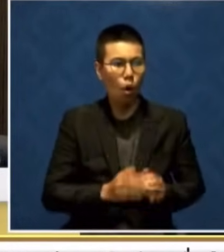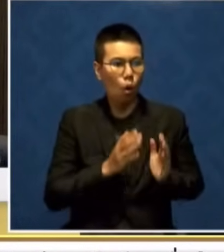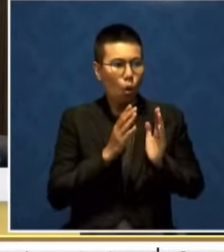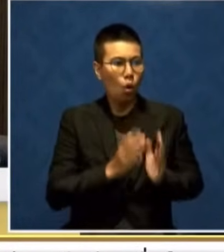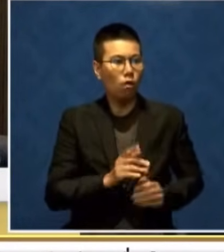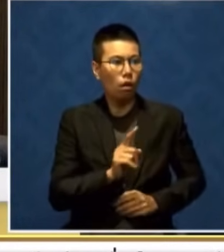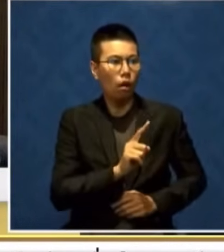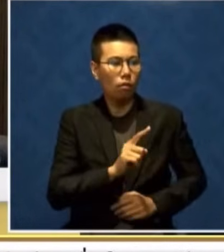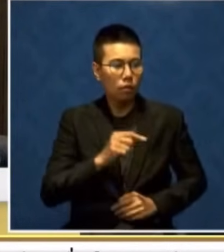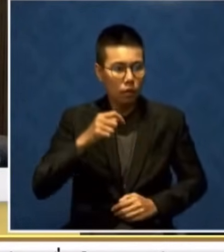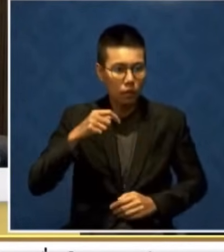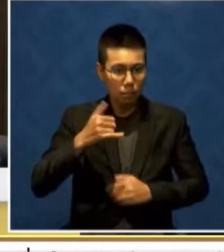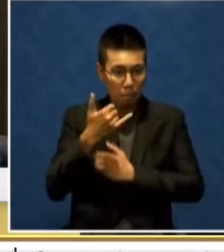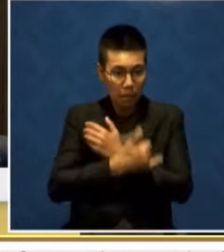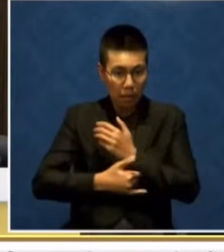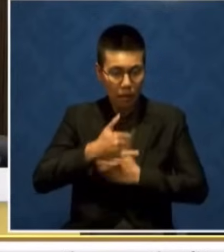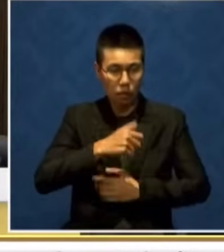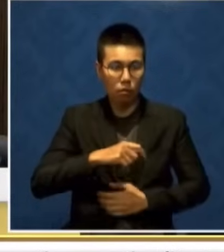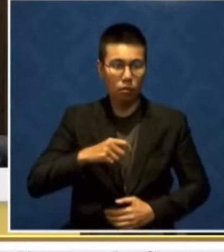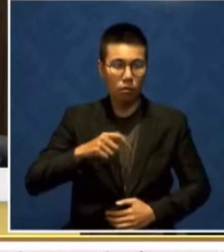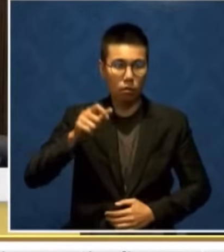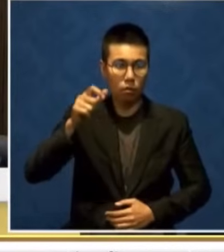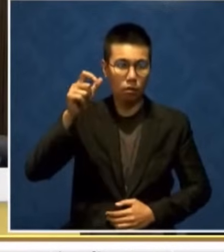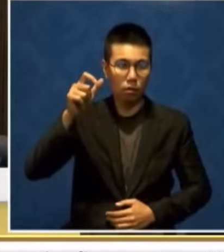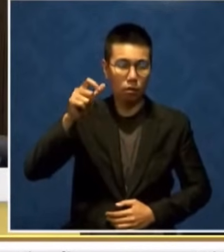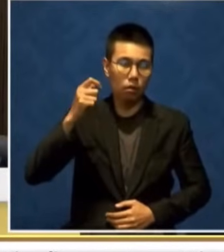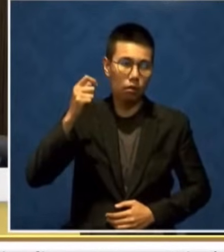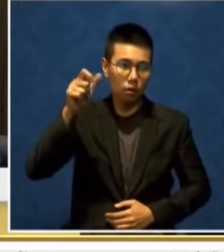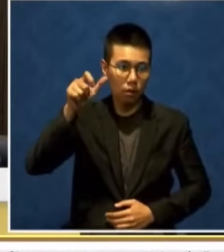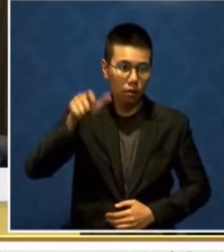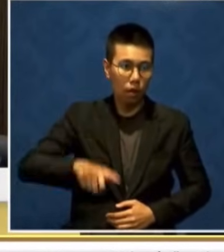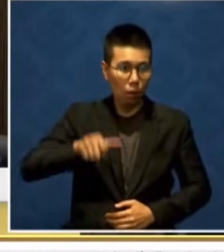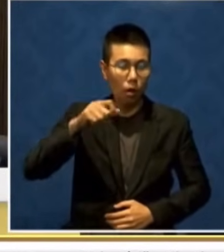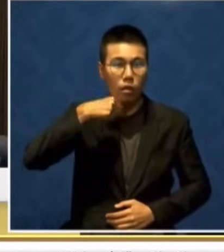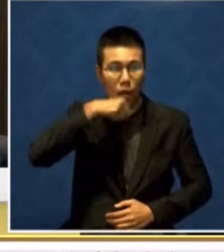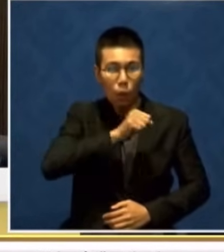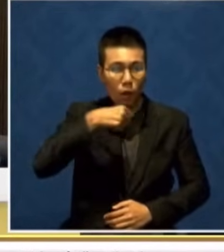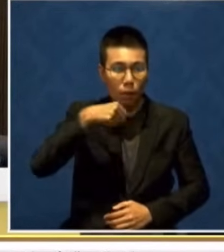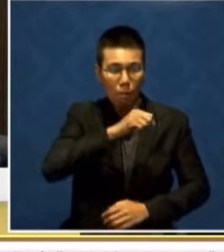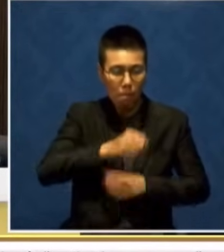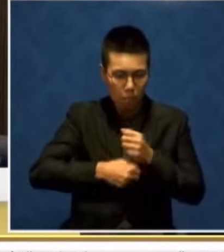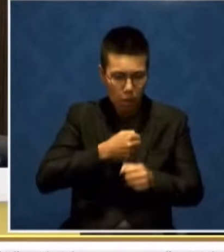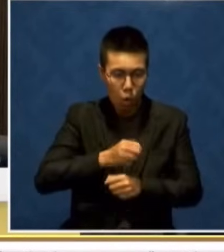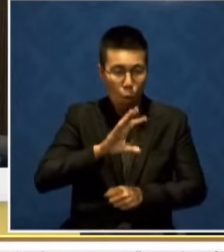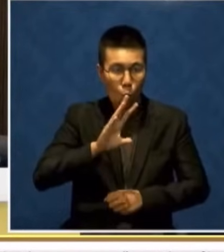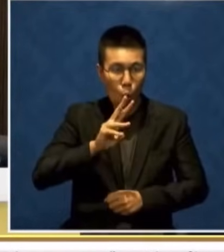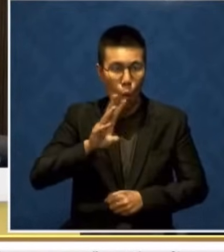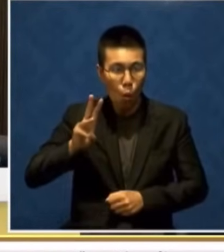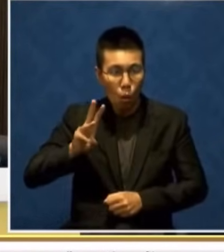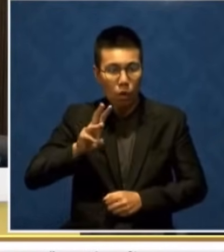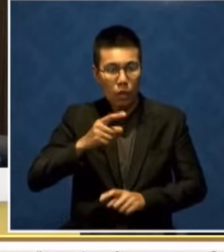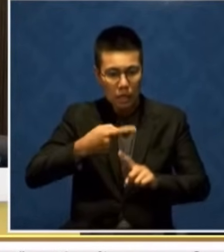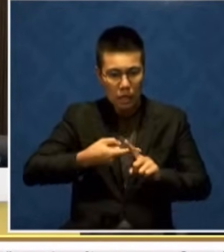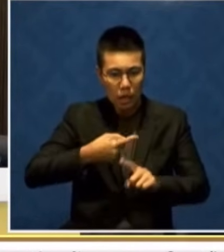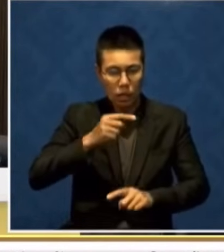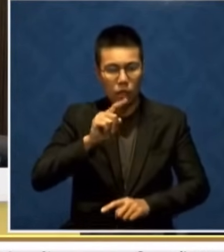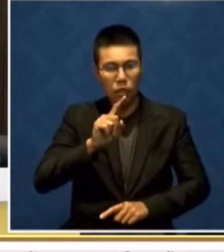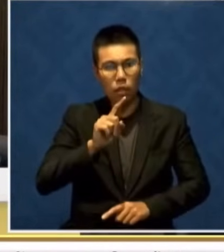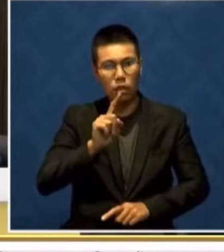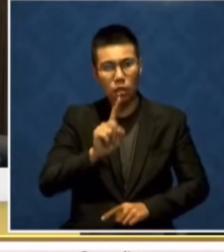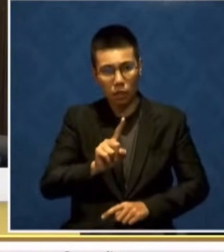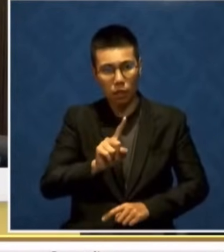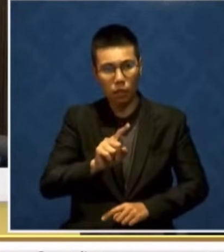เมื่อเดือนกุมภาพันธ์ 66เมื่อต้นปีหรือในเดือนกุมภาพันธ์